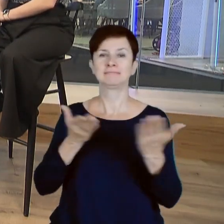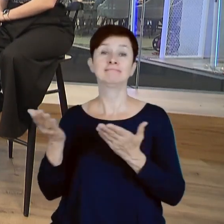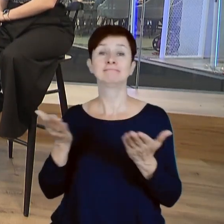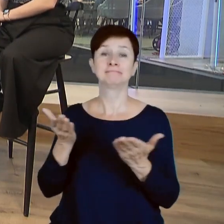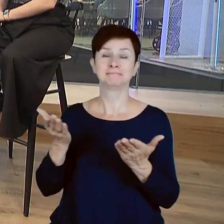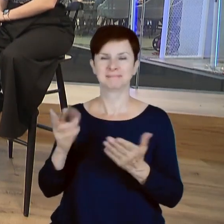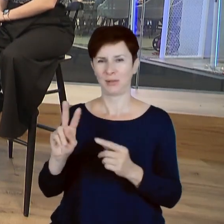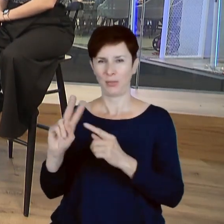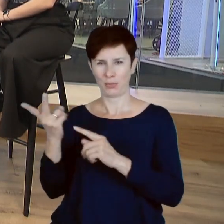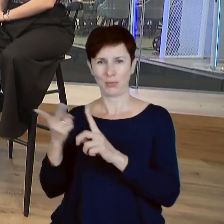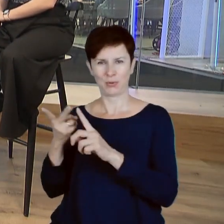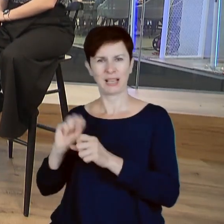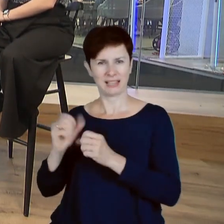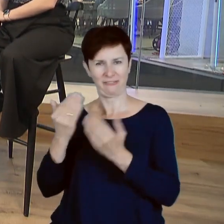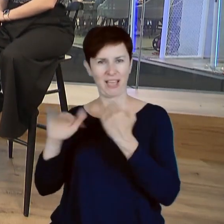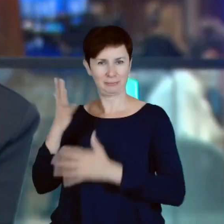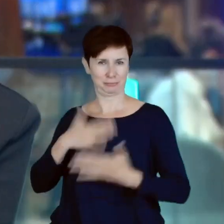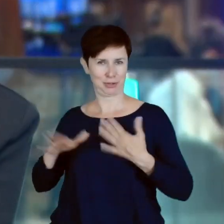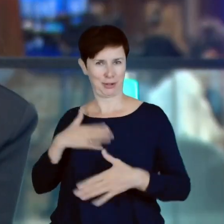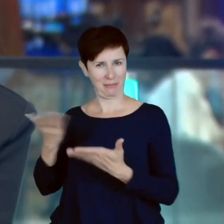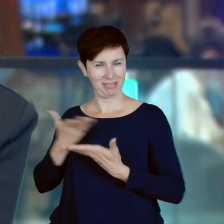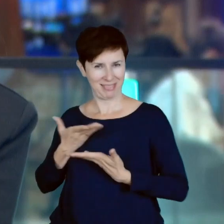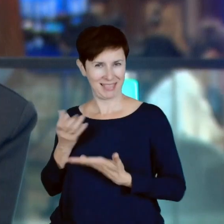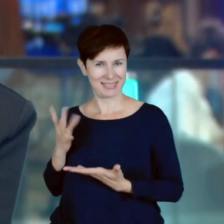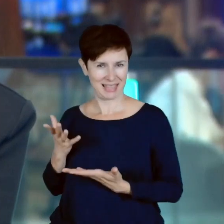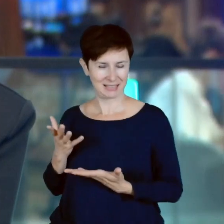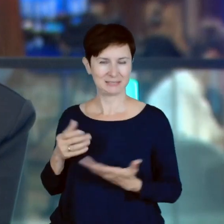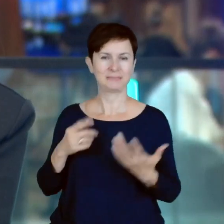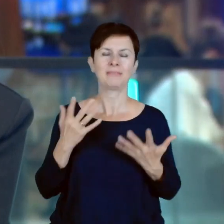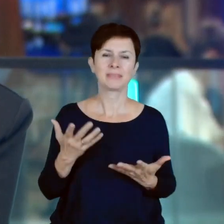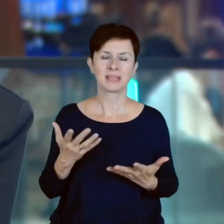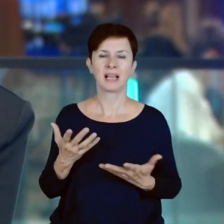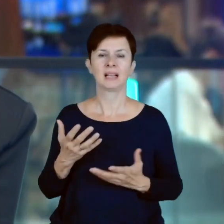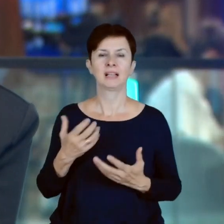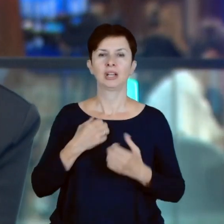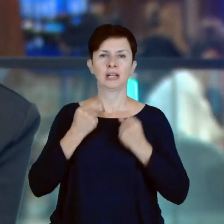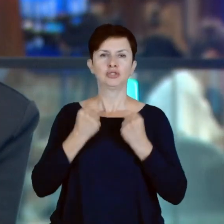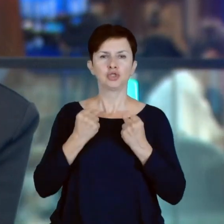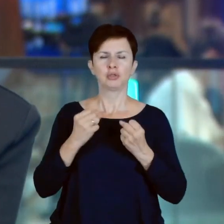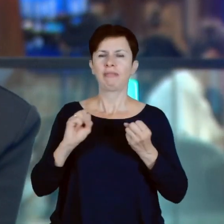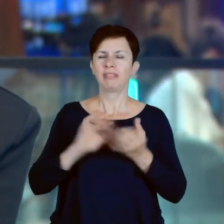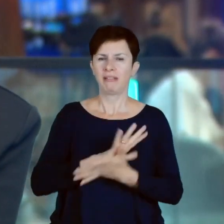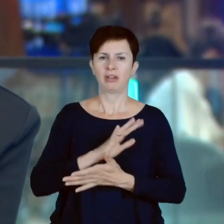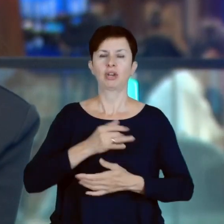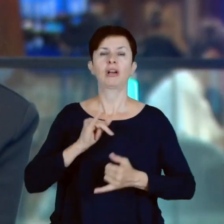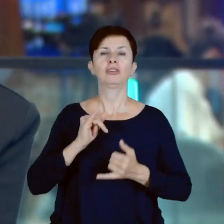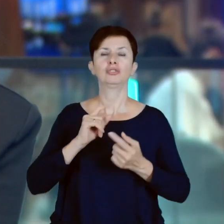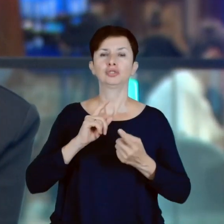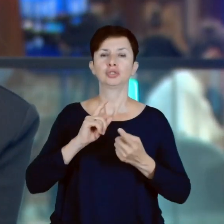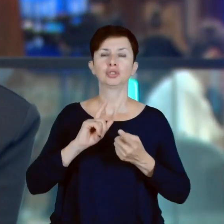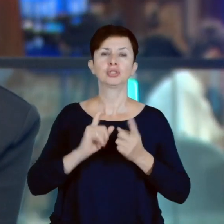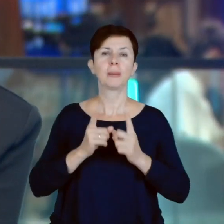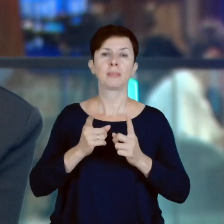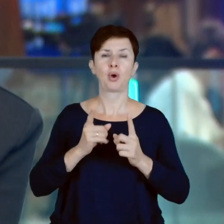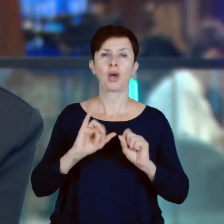bardziej przyjemniejsze, więc ten oczywiście siła w ogóle nawyku i szybkość, z jaką tworzy się nawyk,